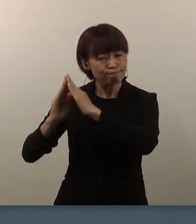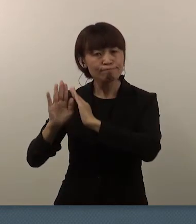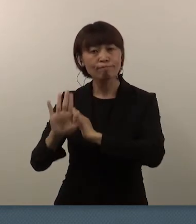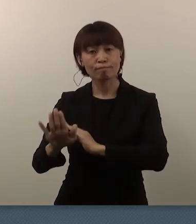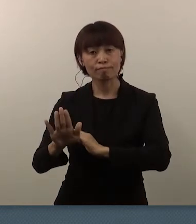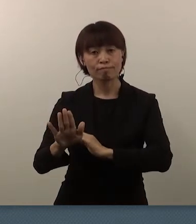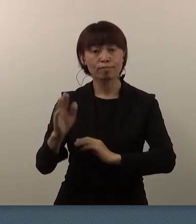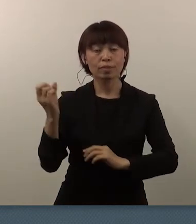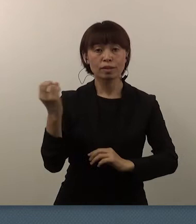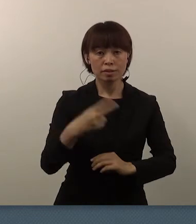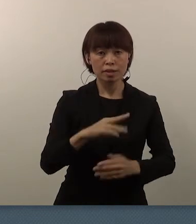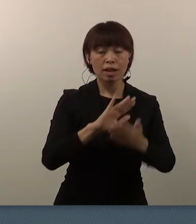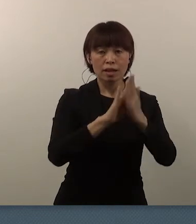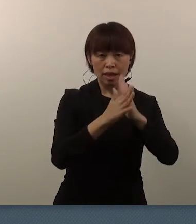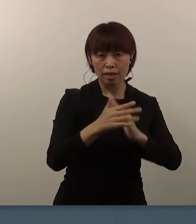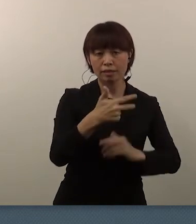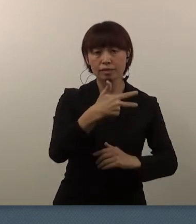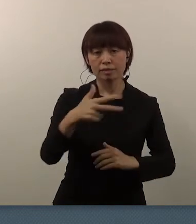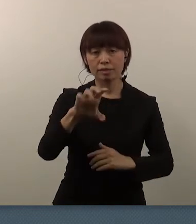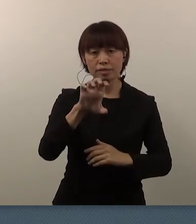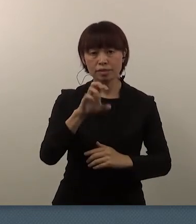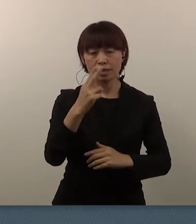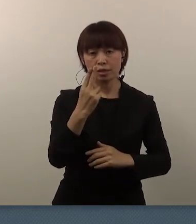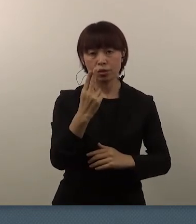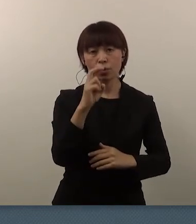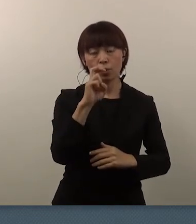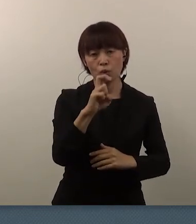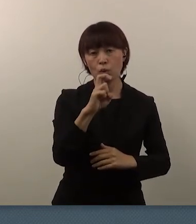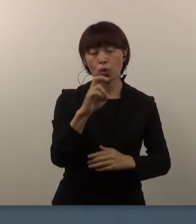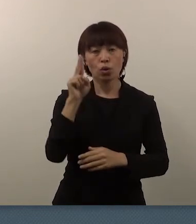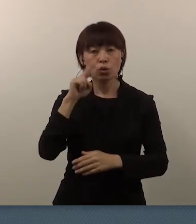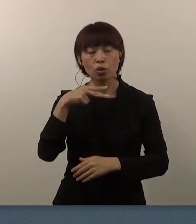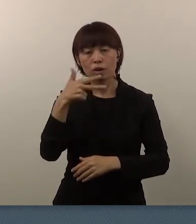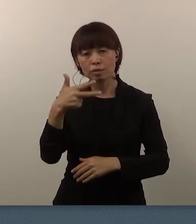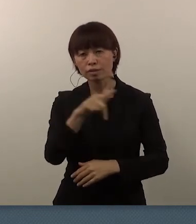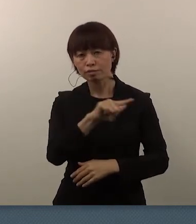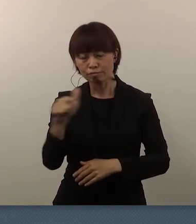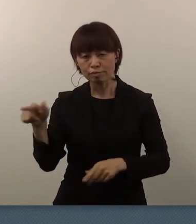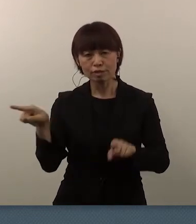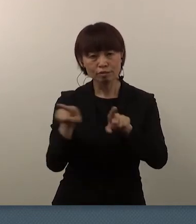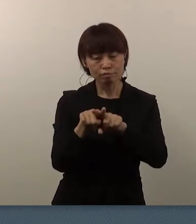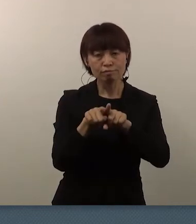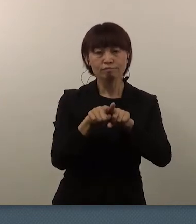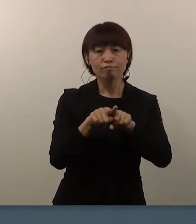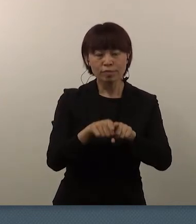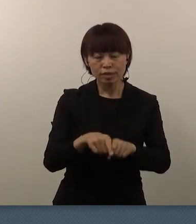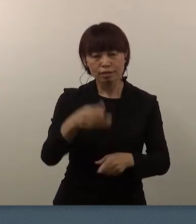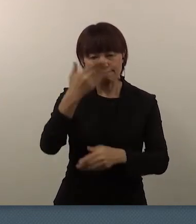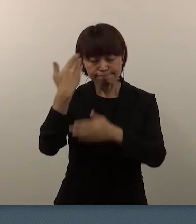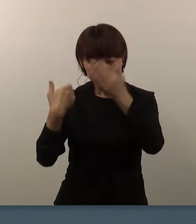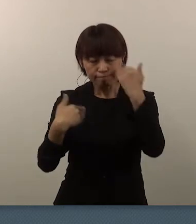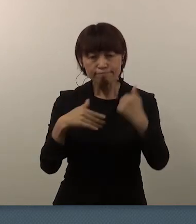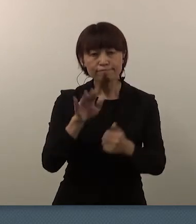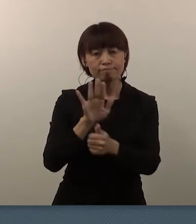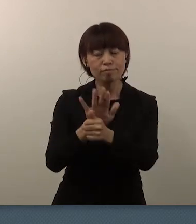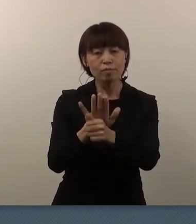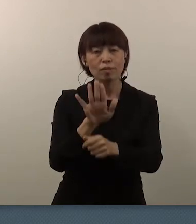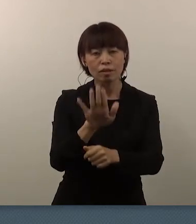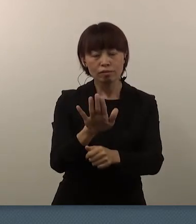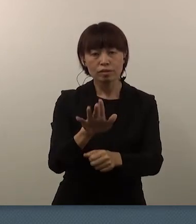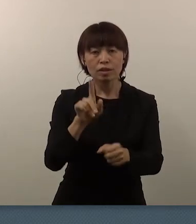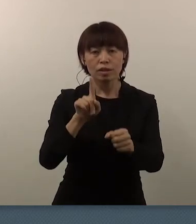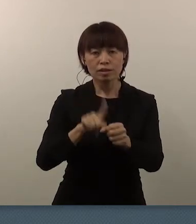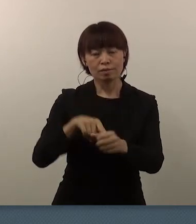また県やジェトロ、横浜市などが連携してきめ細かい支援を行ってきたことも進出の後押しにな